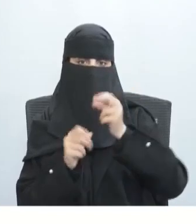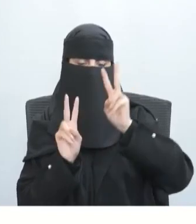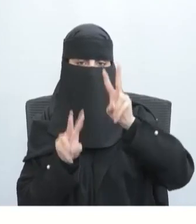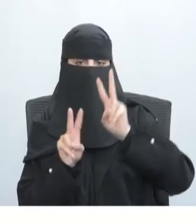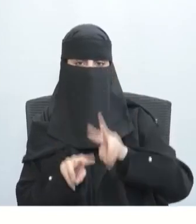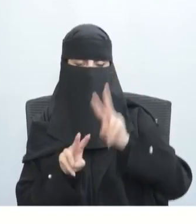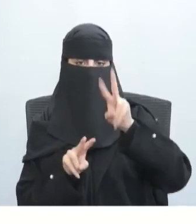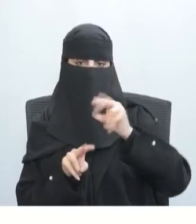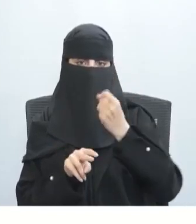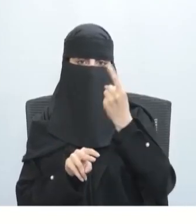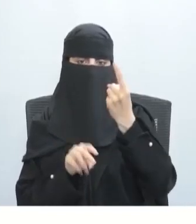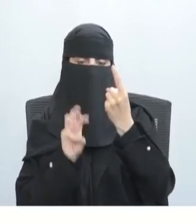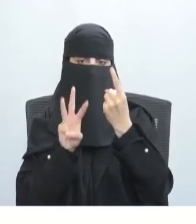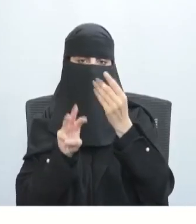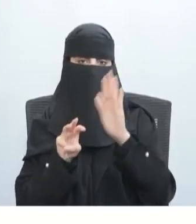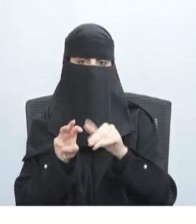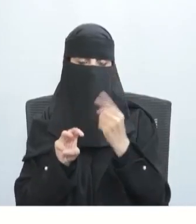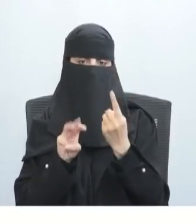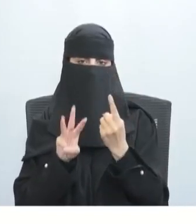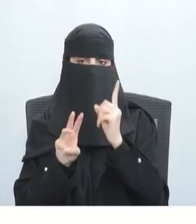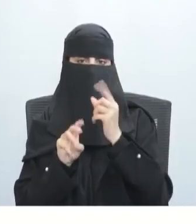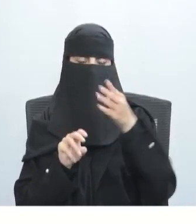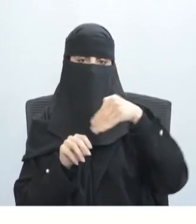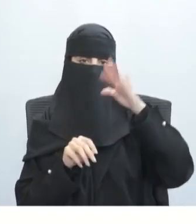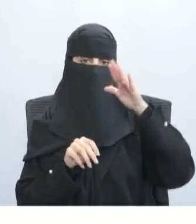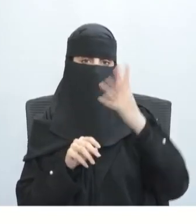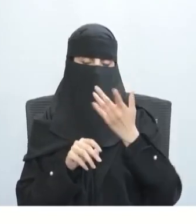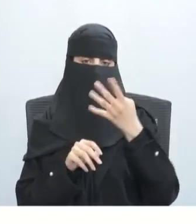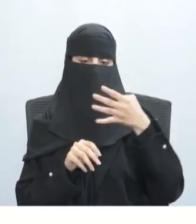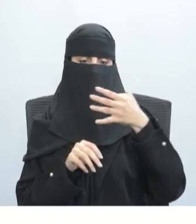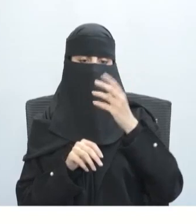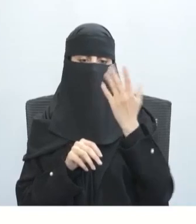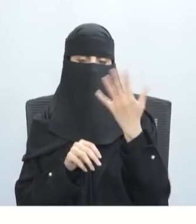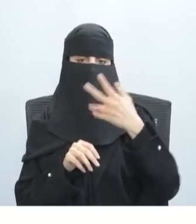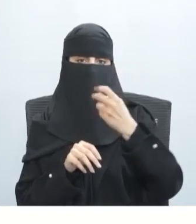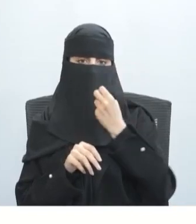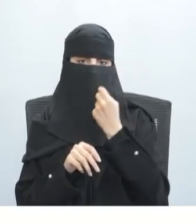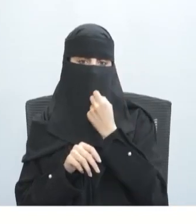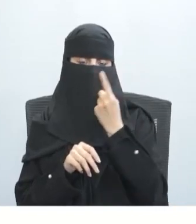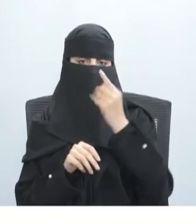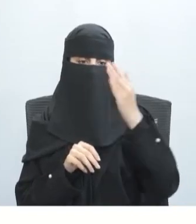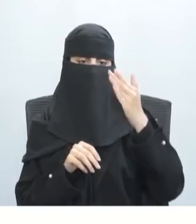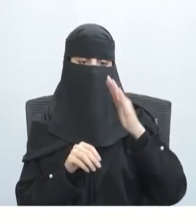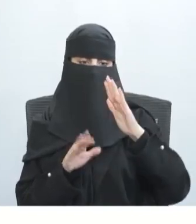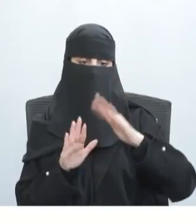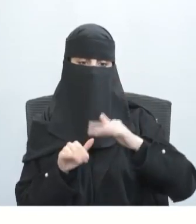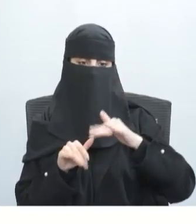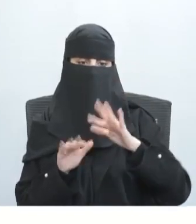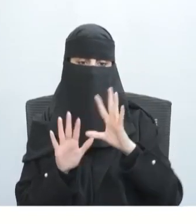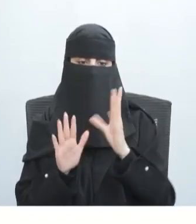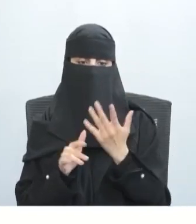الفترات وبالتالي اصبح المبلغ اعلى بسبب 15 سنه اضافيه من الارباح